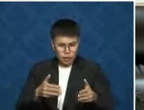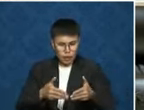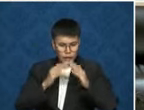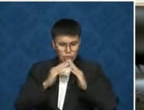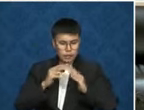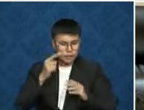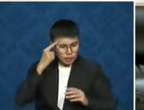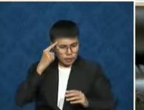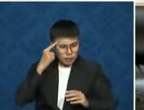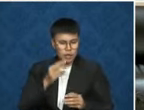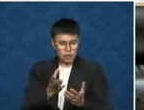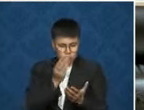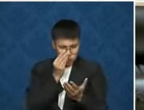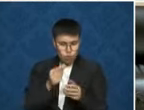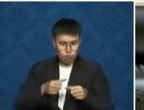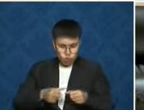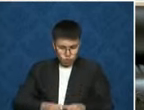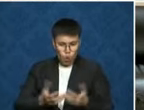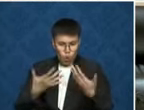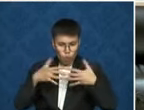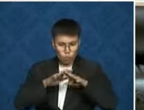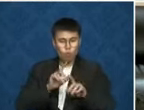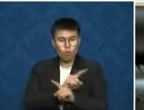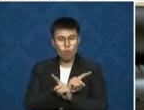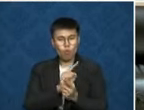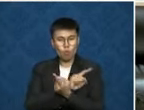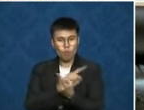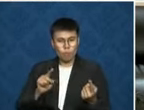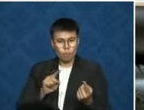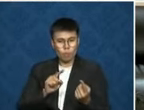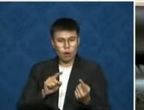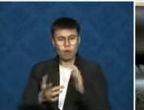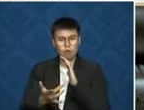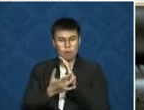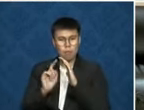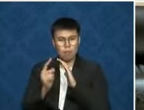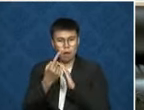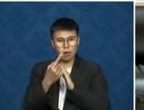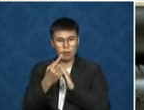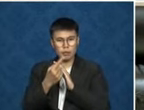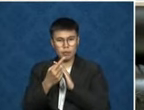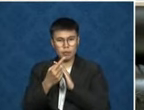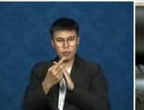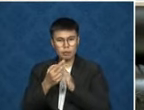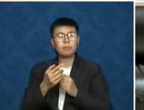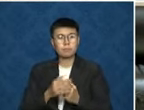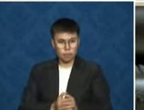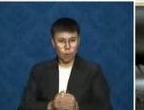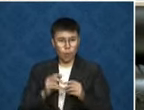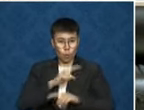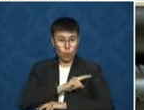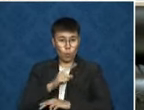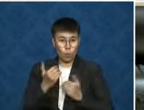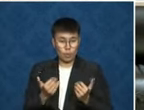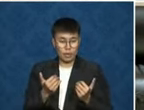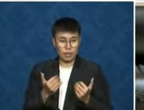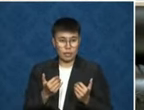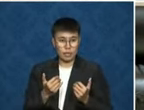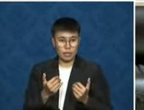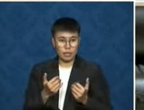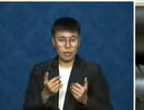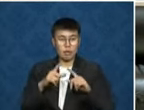พิจารณาศึกษาการอยู่ร่วมกันของสังคมในยุคปัญญาประดิษฐ์และโลกาอัตโนมัติในวันนี้จึง